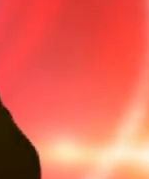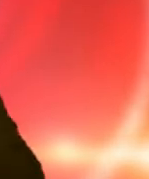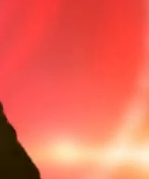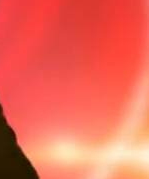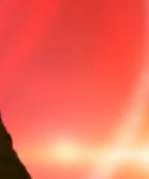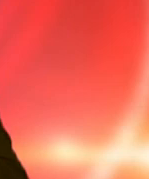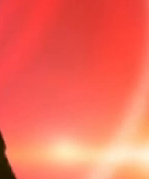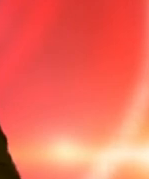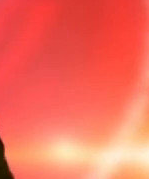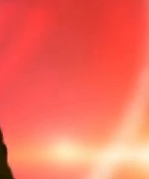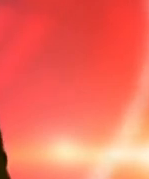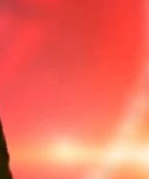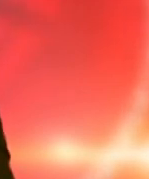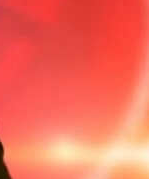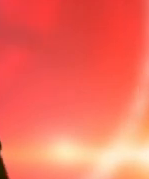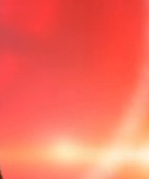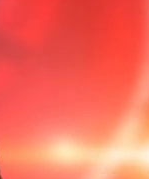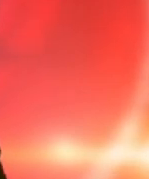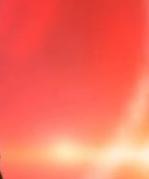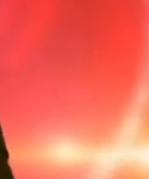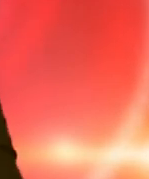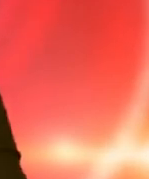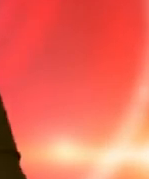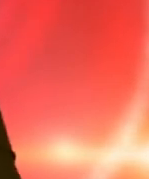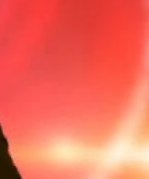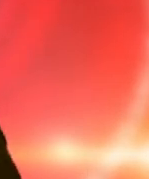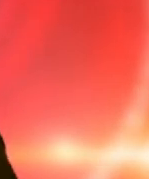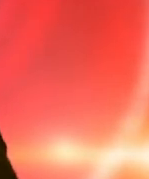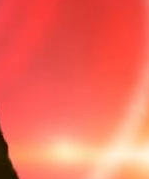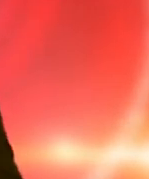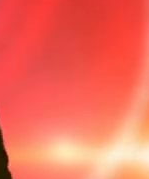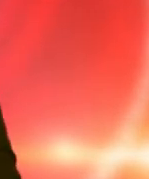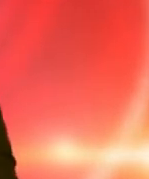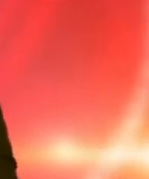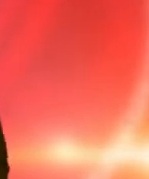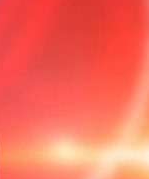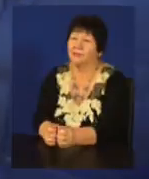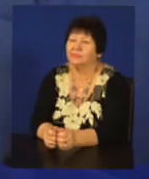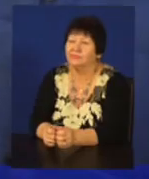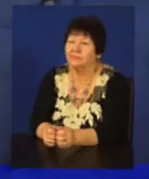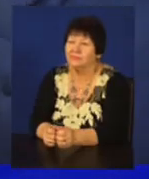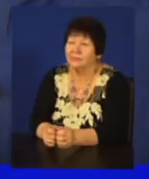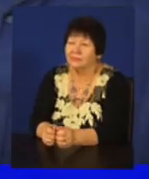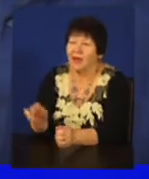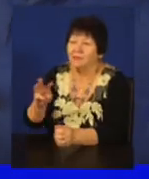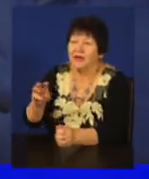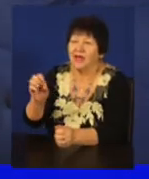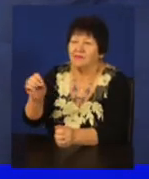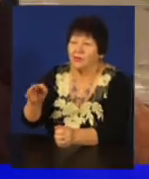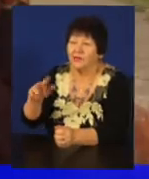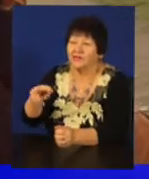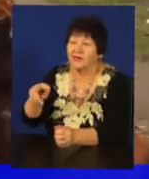de canalizare centralizat. Lucrările sunt susținute financiar de Uniunea Europeană. Maria Velikovskaya și